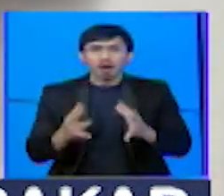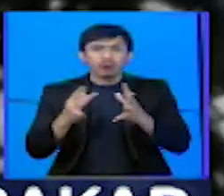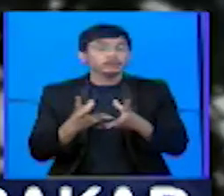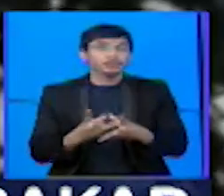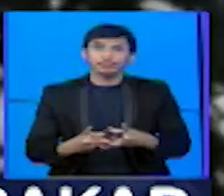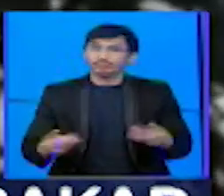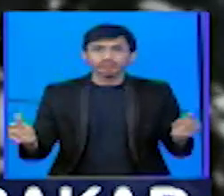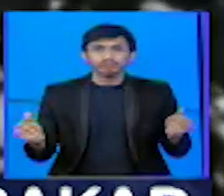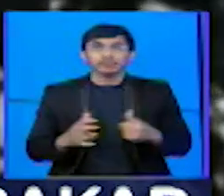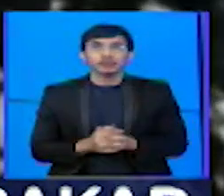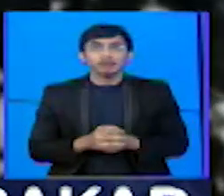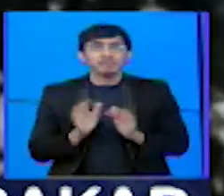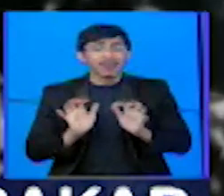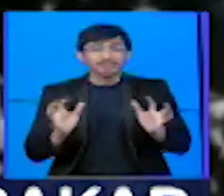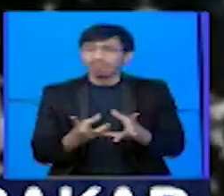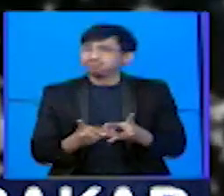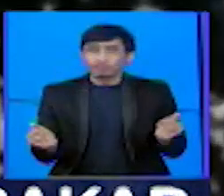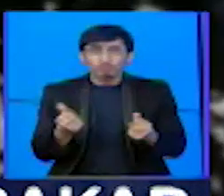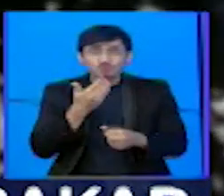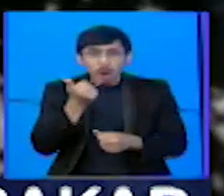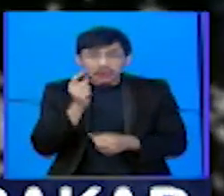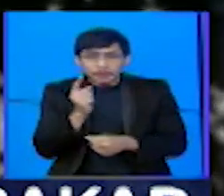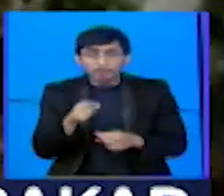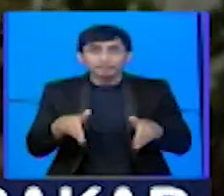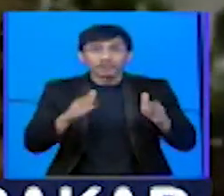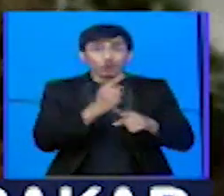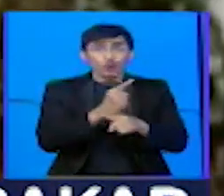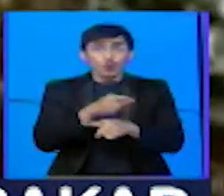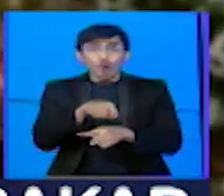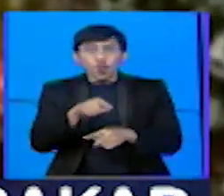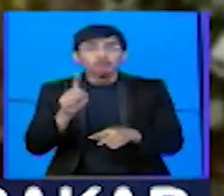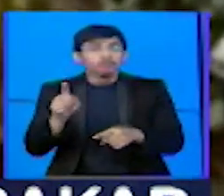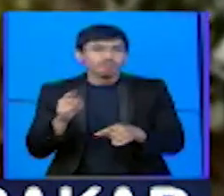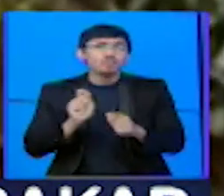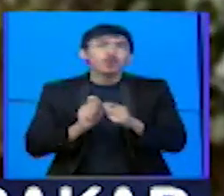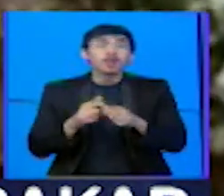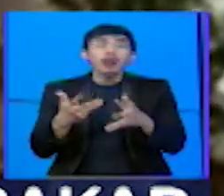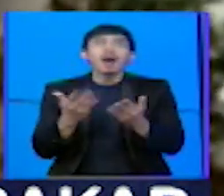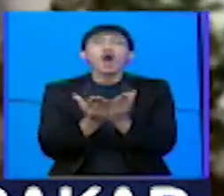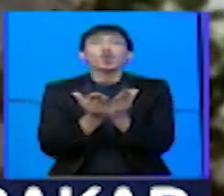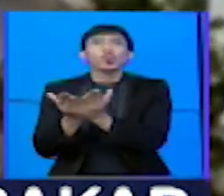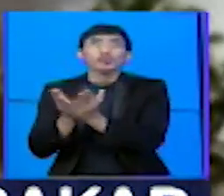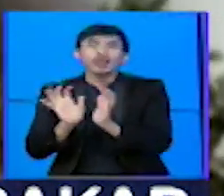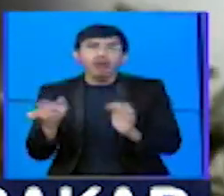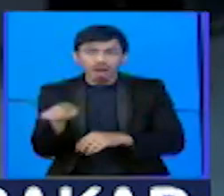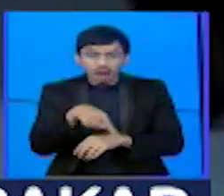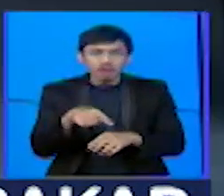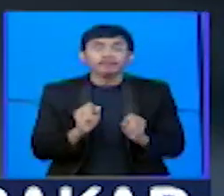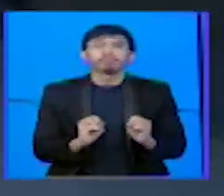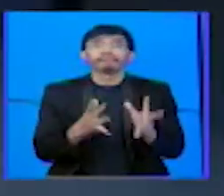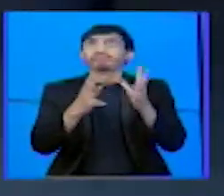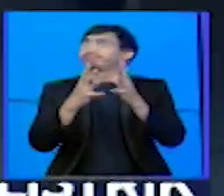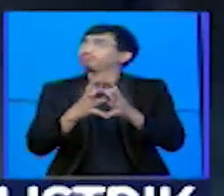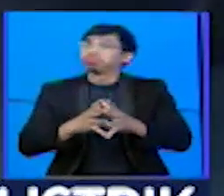bahan yang mudah terbakar dan bangunan kios terbuat dari kayu membuat kebakaran mudah membesar. Untuk mencegah kerugian lebih besar, pedagang